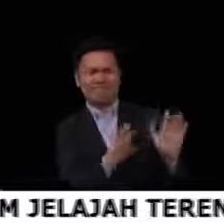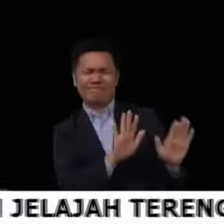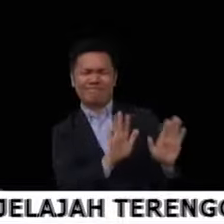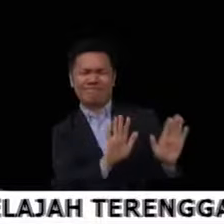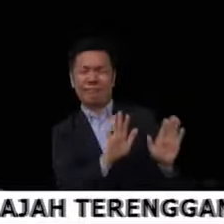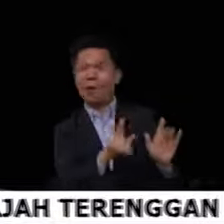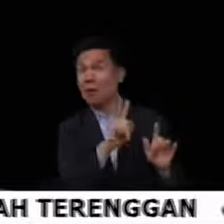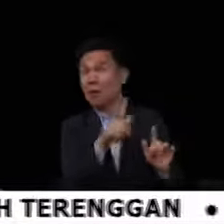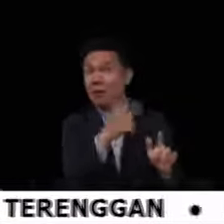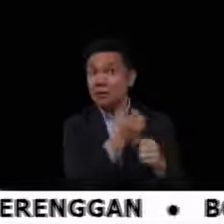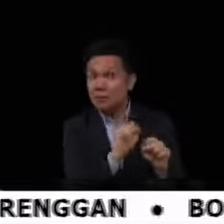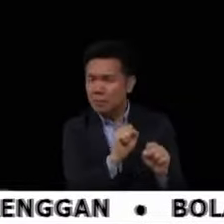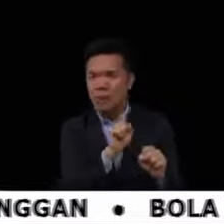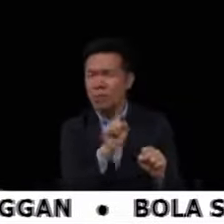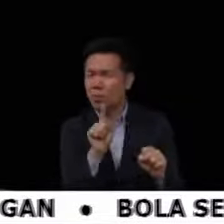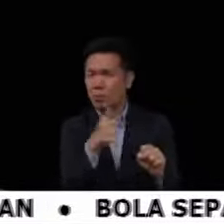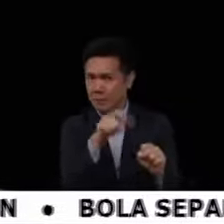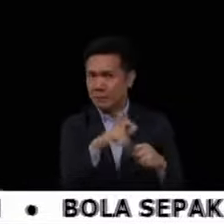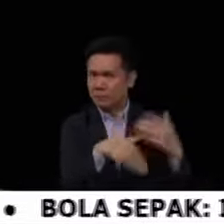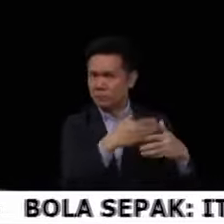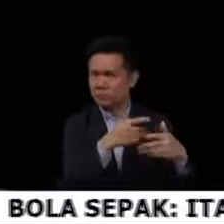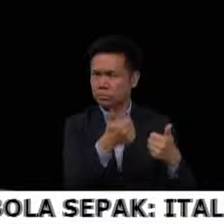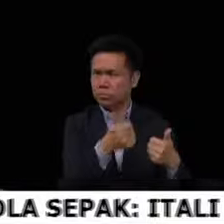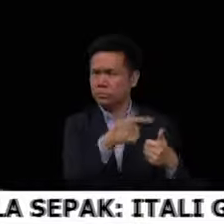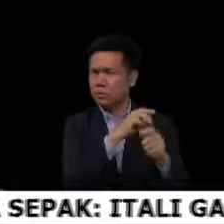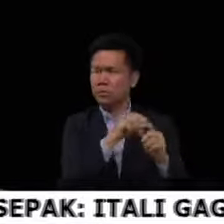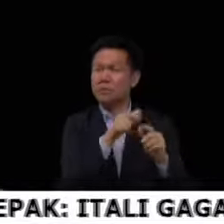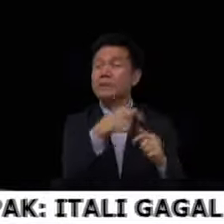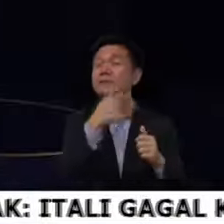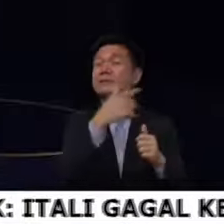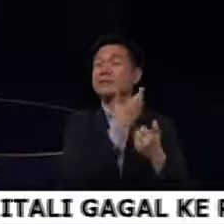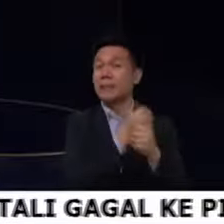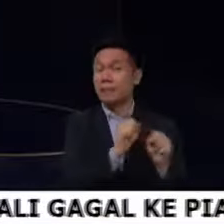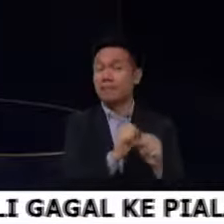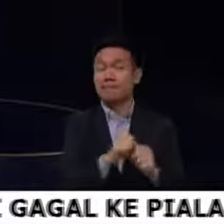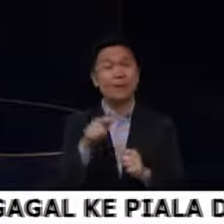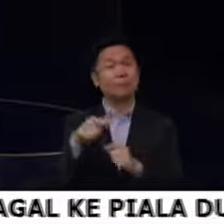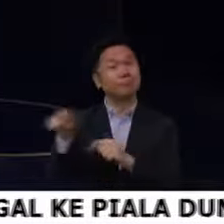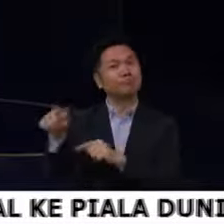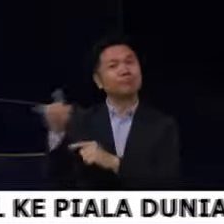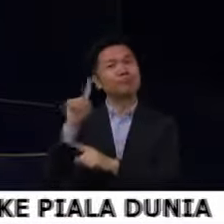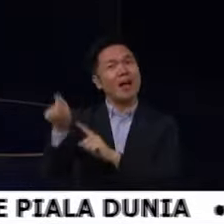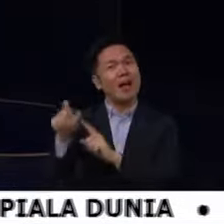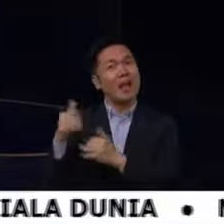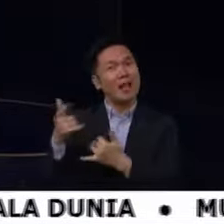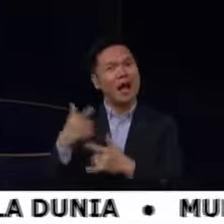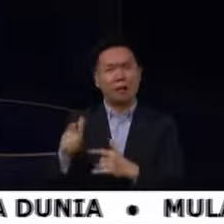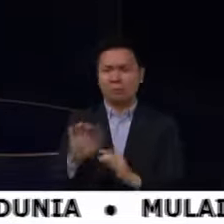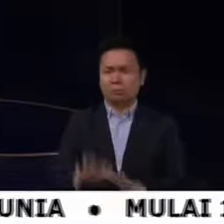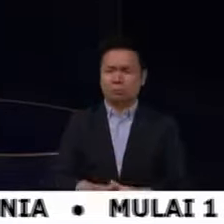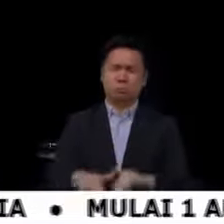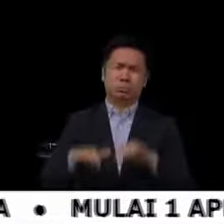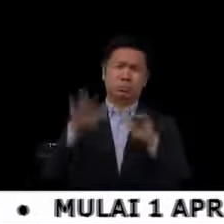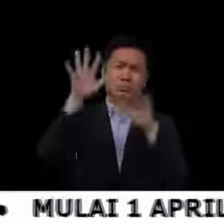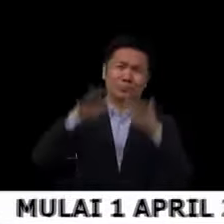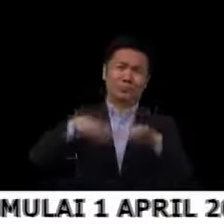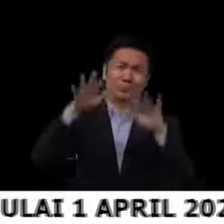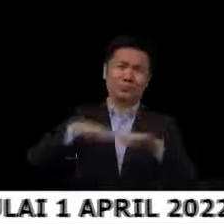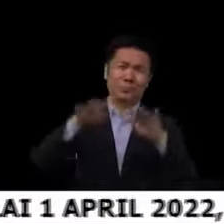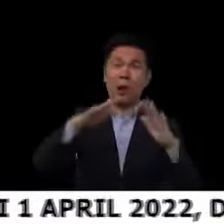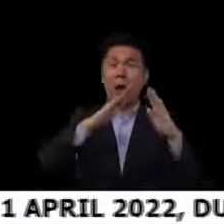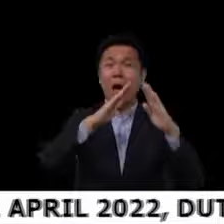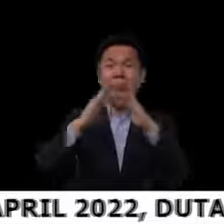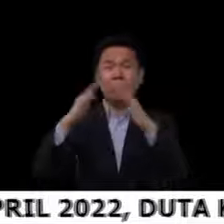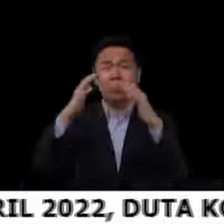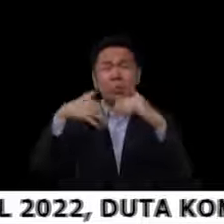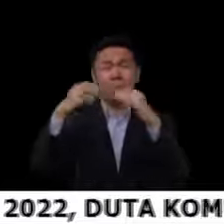Desi keselamatan politik Project itu sedikitnya selepas digambarkan prestasi penuh itu kita dilanda musibah banjir yang besar dan kerusakan terhadap